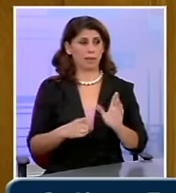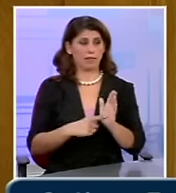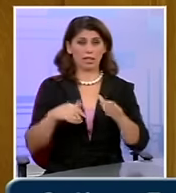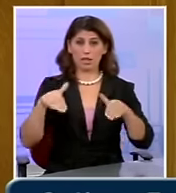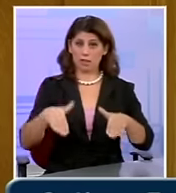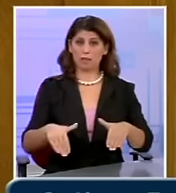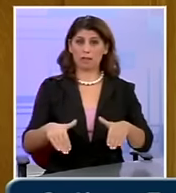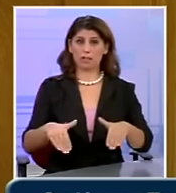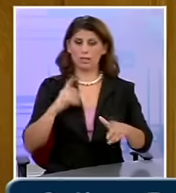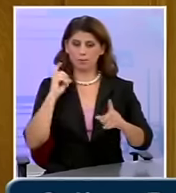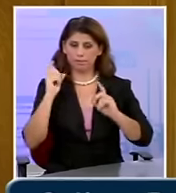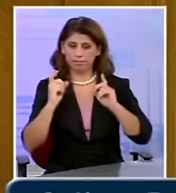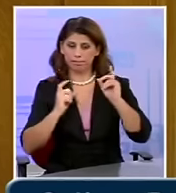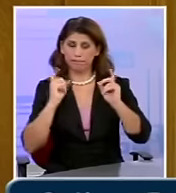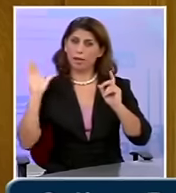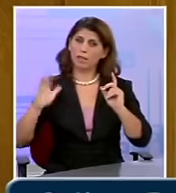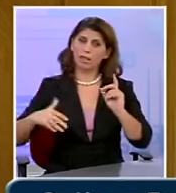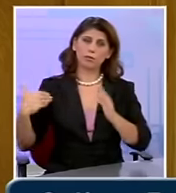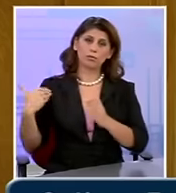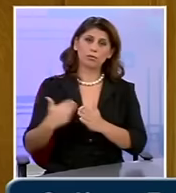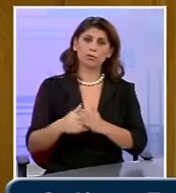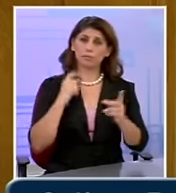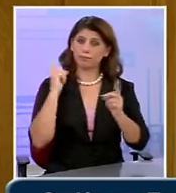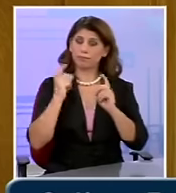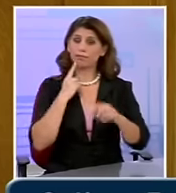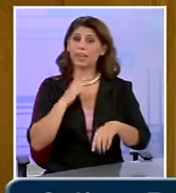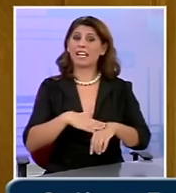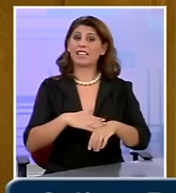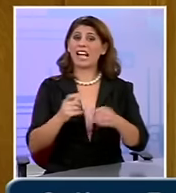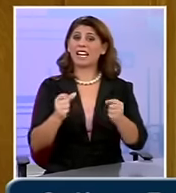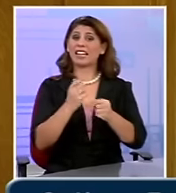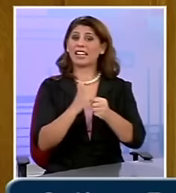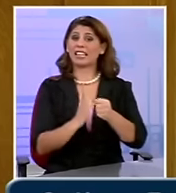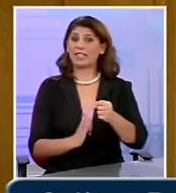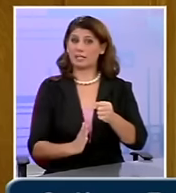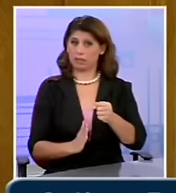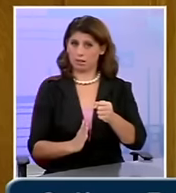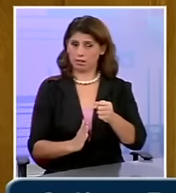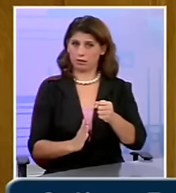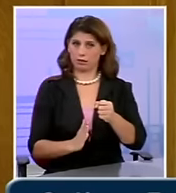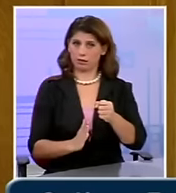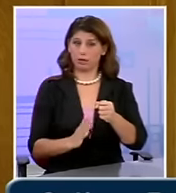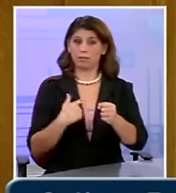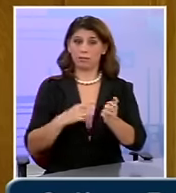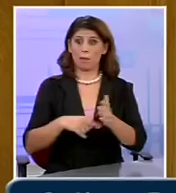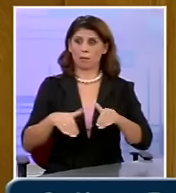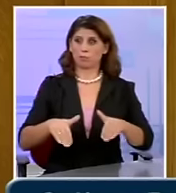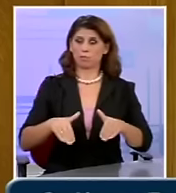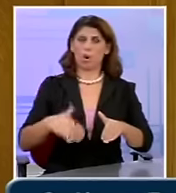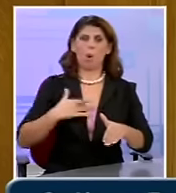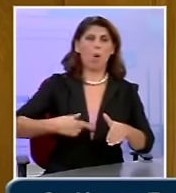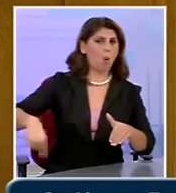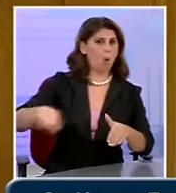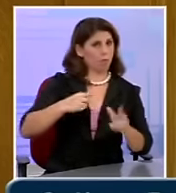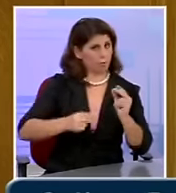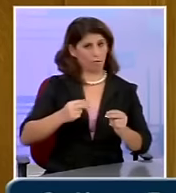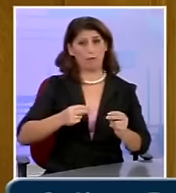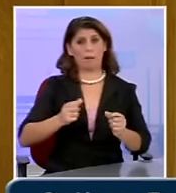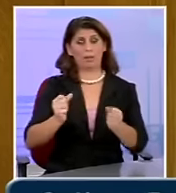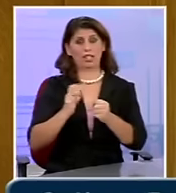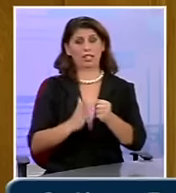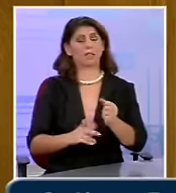πολύ μας έχει απασχολήσει τον τελευταίο καιρό εξαιτίας της κρίσης που μας μαστίζει, θα πρέπει η